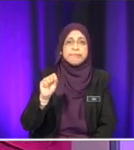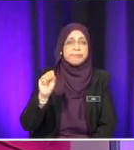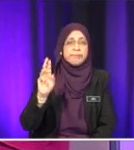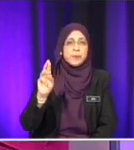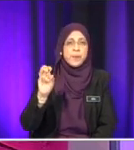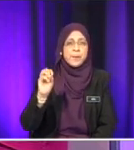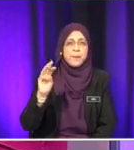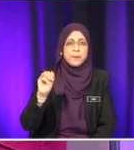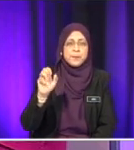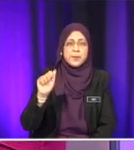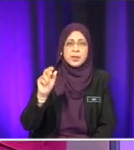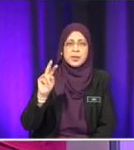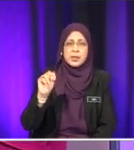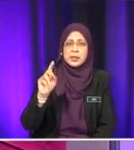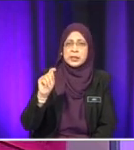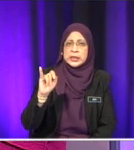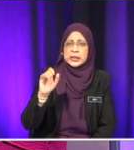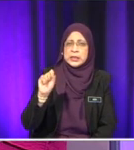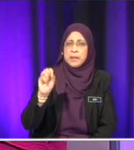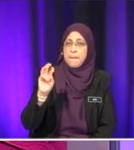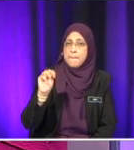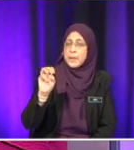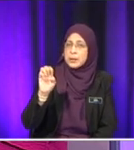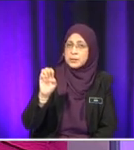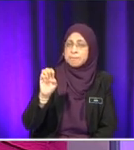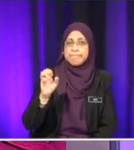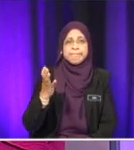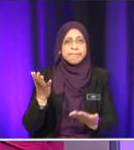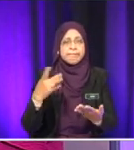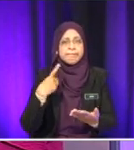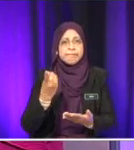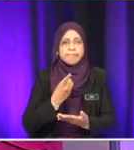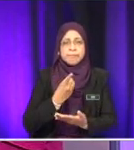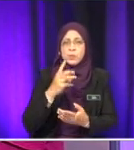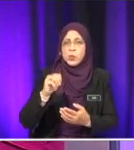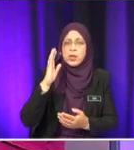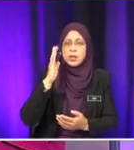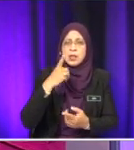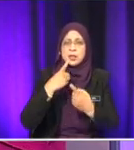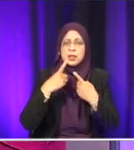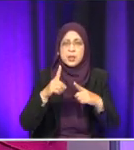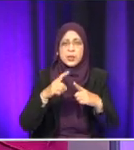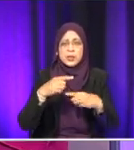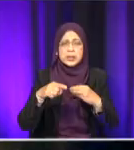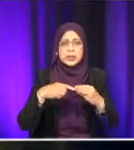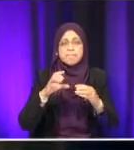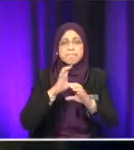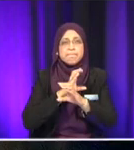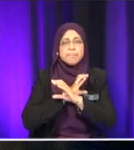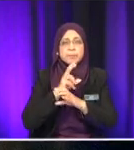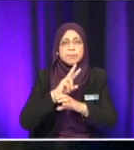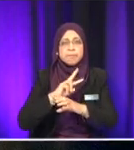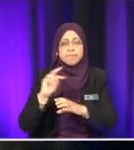berkaitan dengan kalau kalau kita tanya murid gitu dia akan cakap berkaitan dengan percintaan